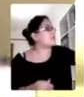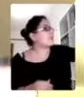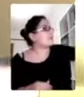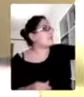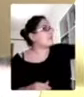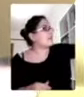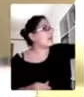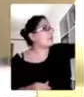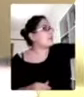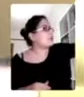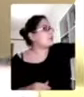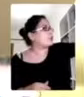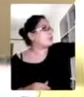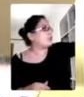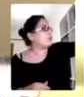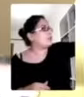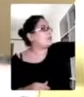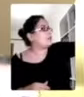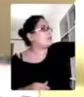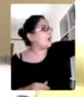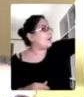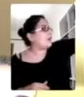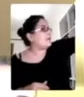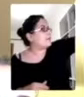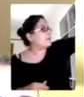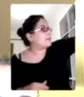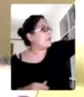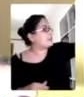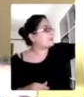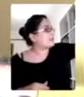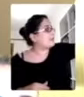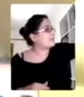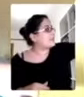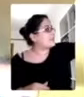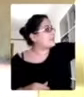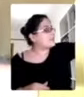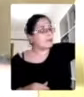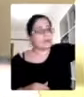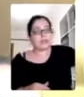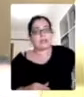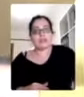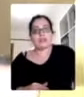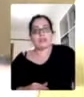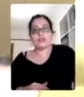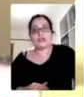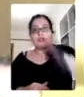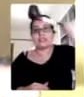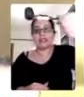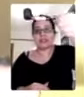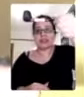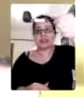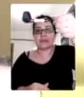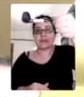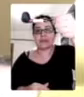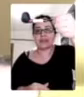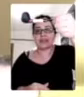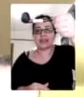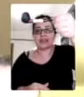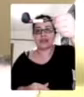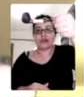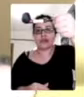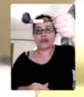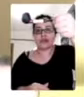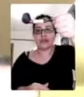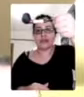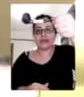geçiş sırasında size yardımcı olur. Ama kalkıp da filtresiz pipoya şununla giriş yapmaya